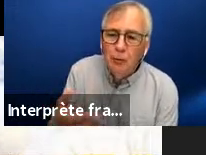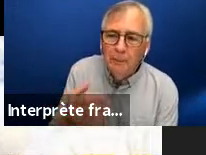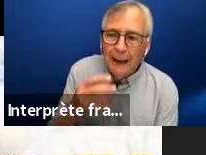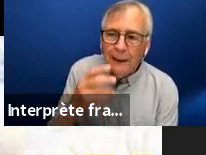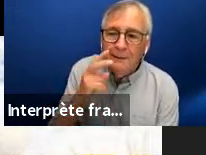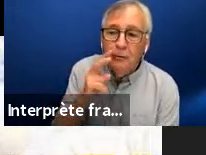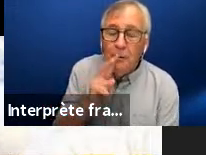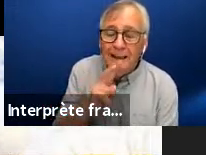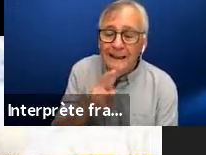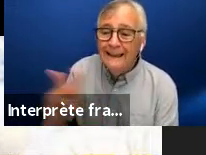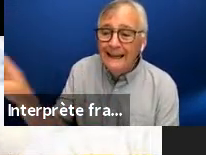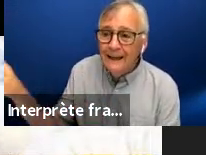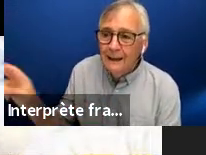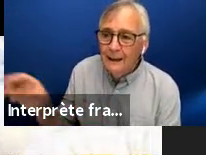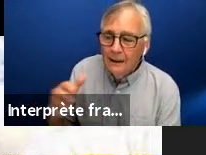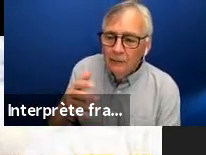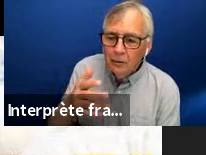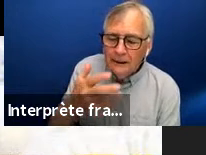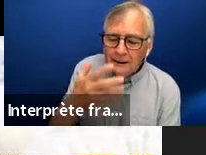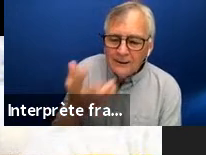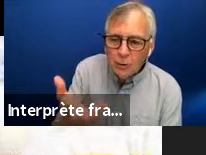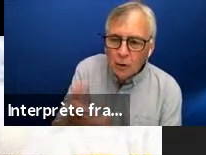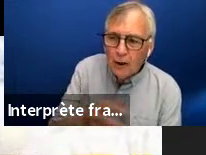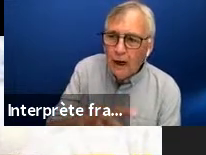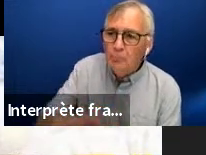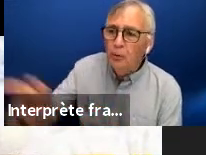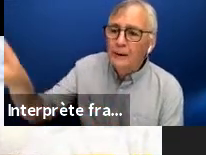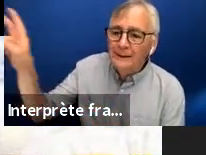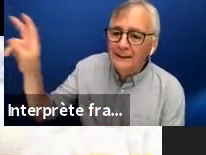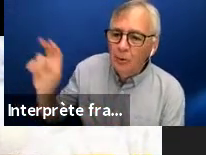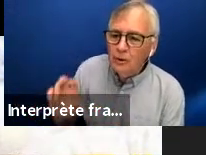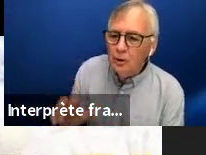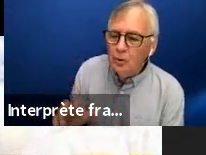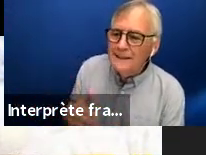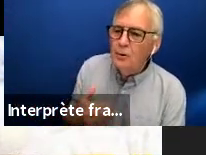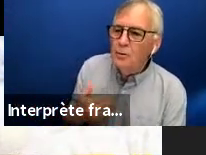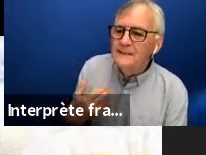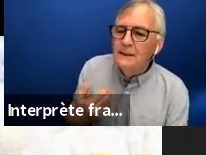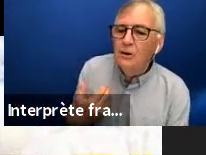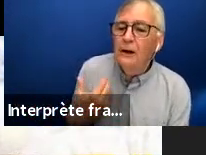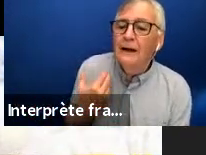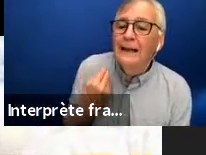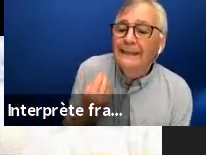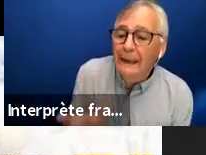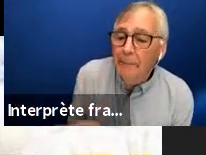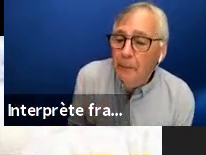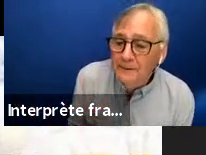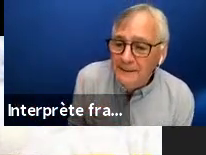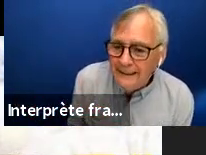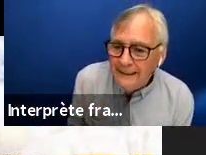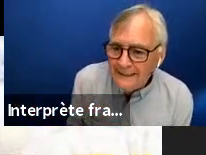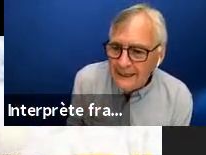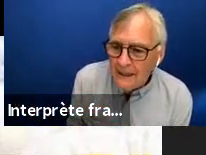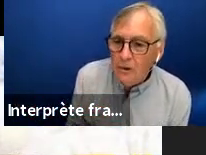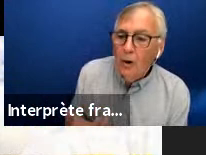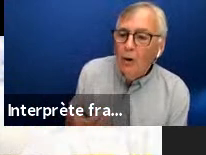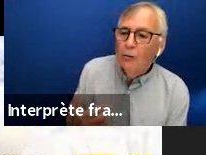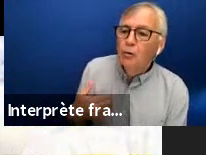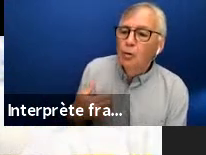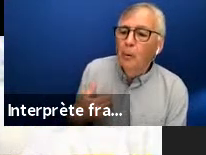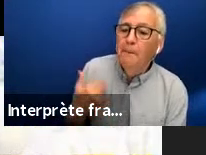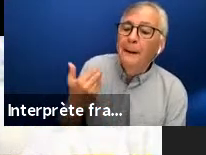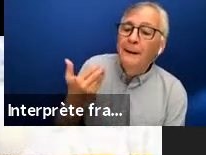une personne sourde vous parle puis vous quittez son regard pour regarder autre chose, c'est un signe qu'elle n'est pas intéressante.